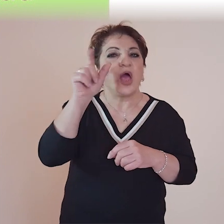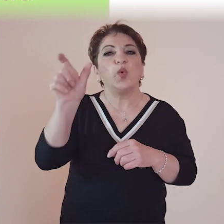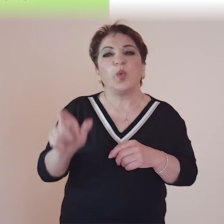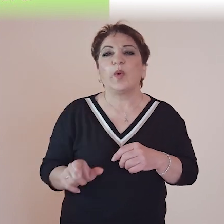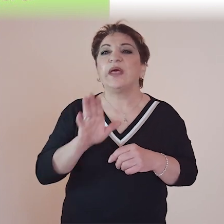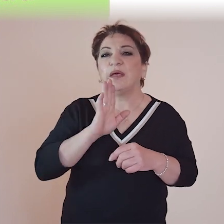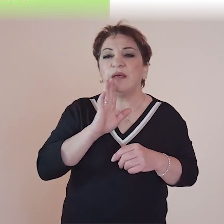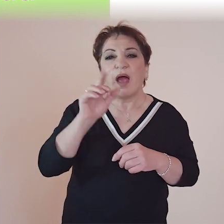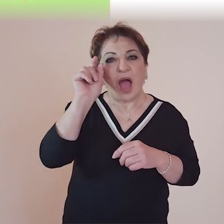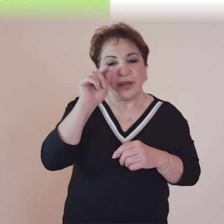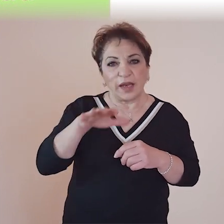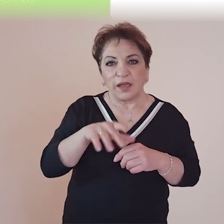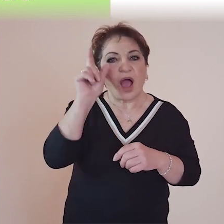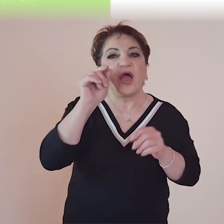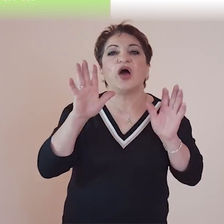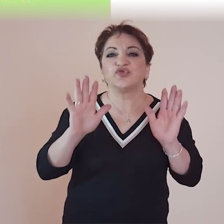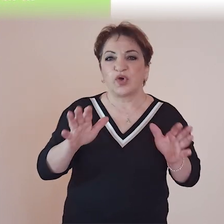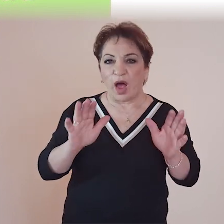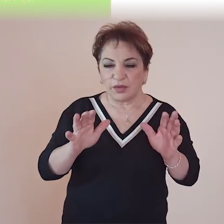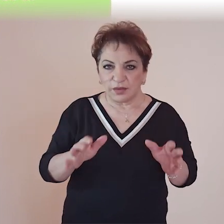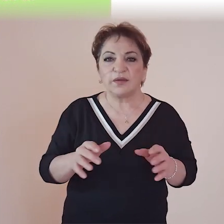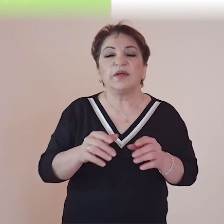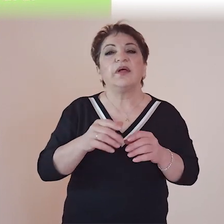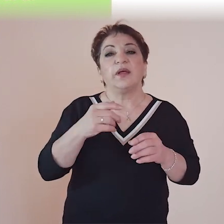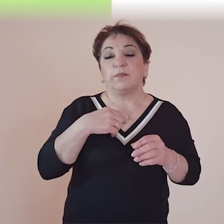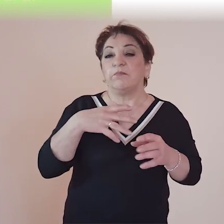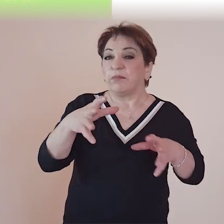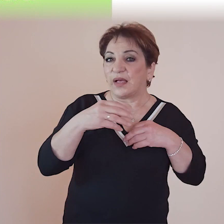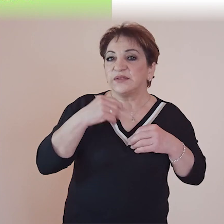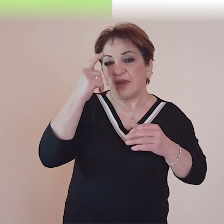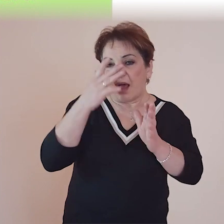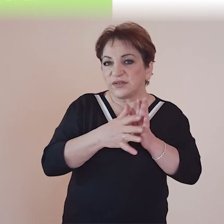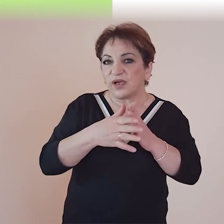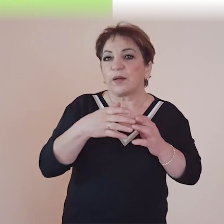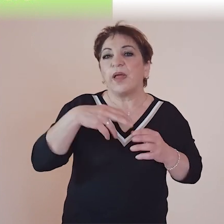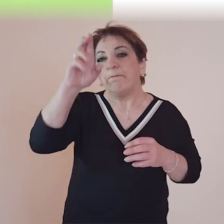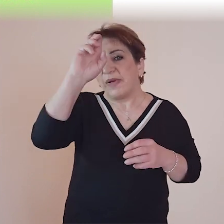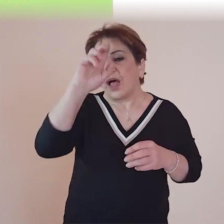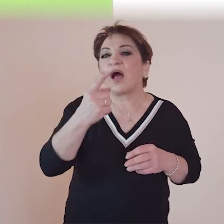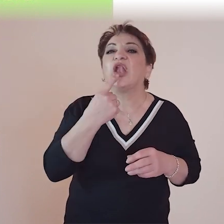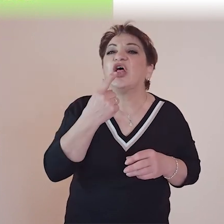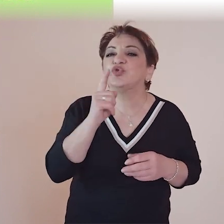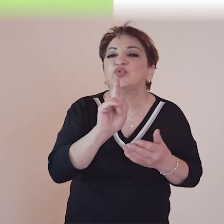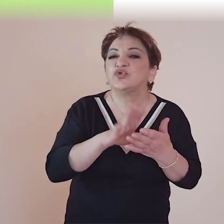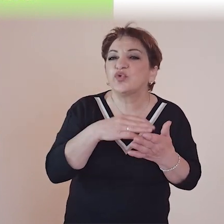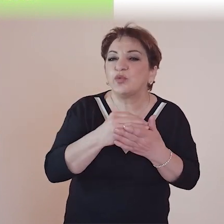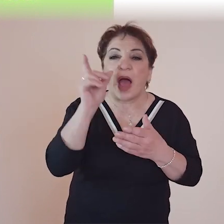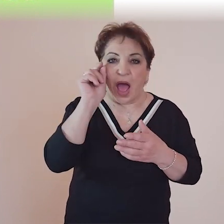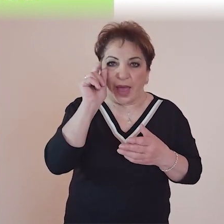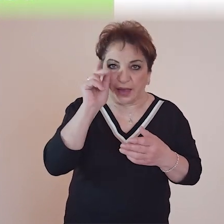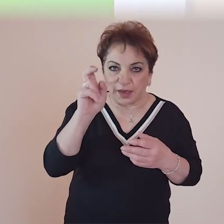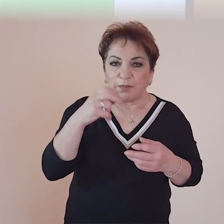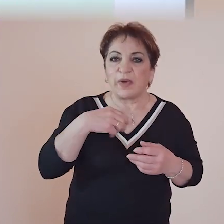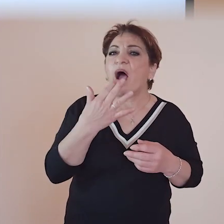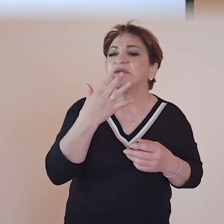հայրենիկ, հայաշատ։ Այսինքն եկեք հասկնանք, որն է մեր պետական լեզուն հայերենը, մենք ազգության,